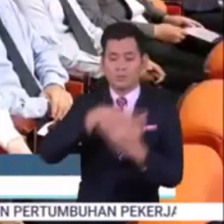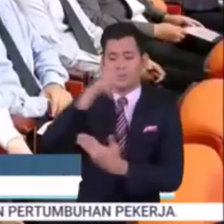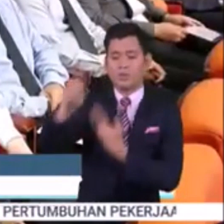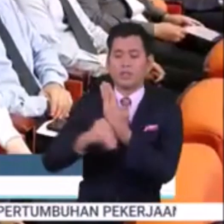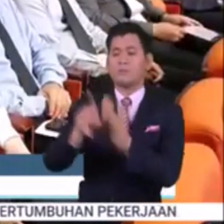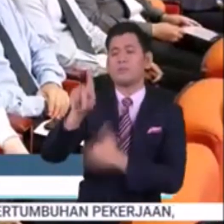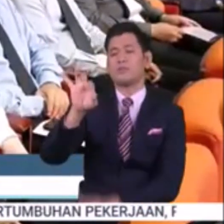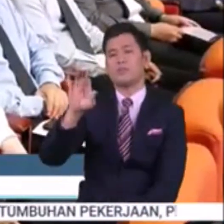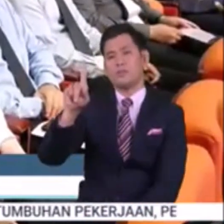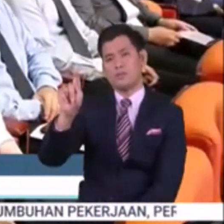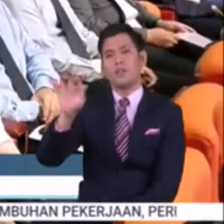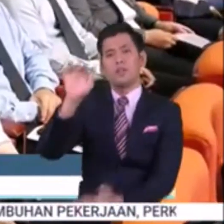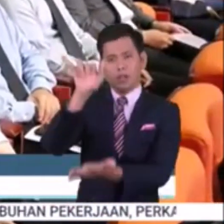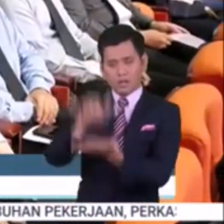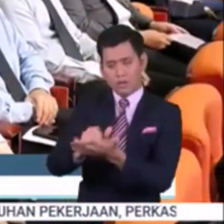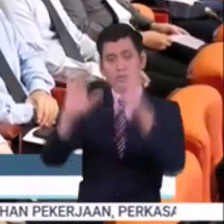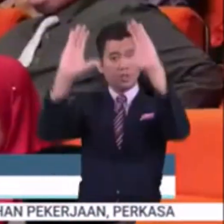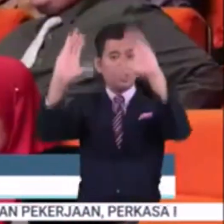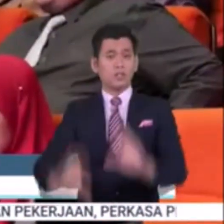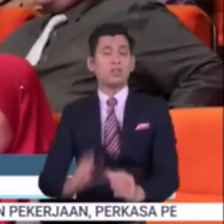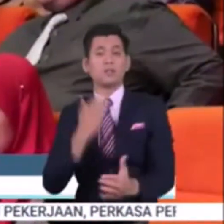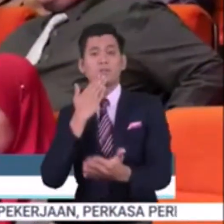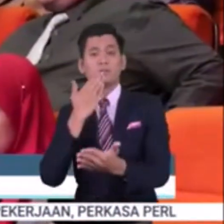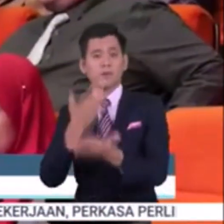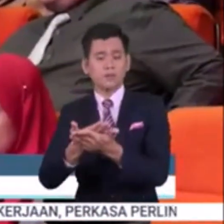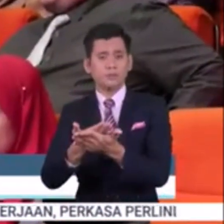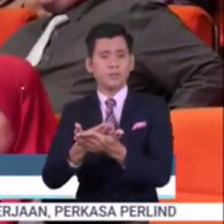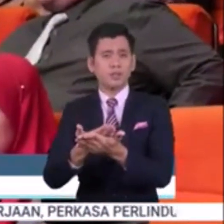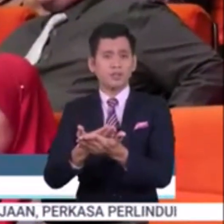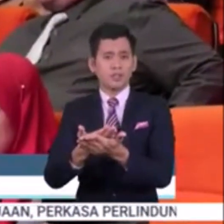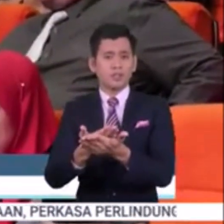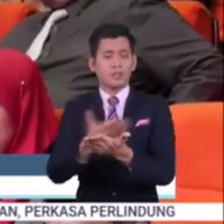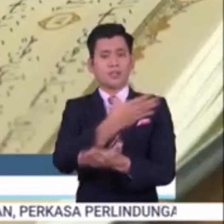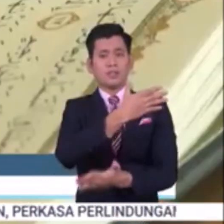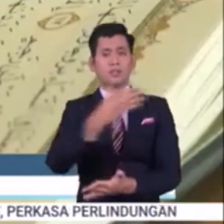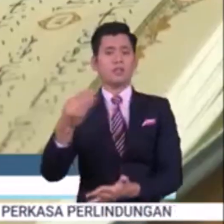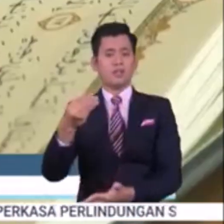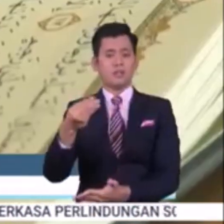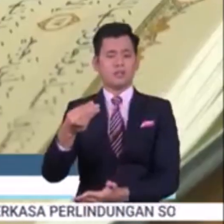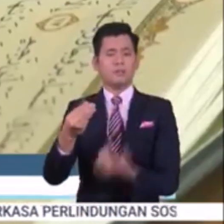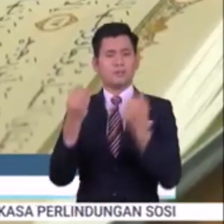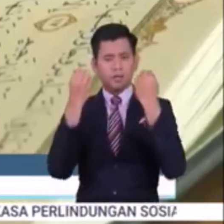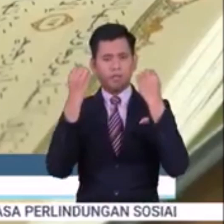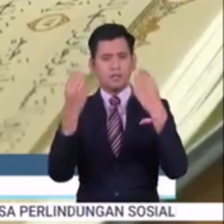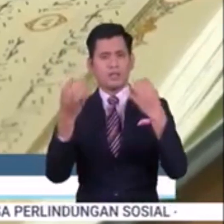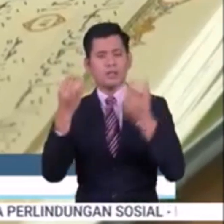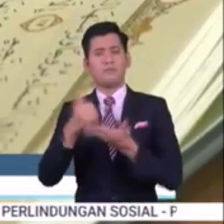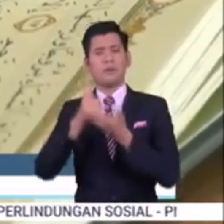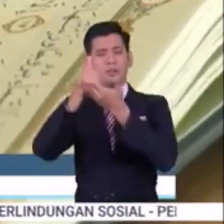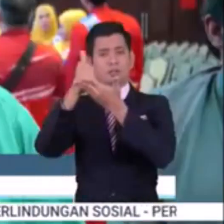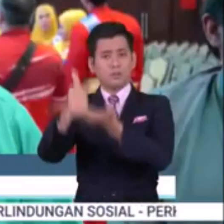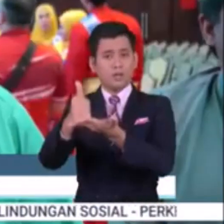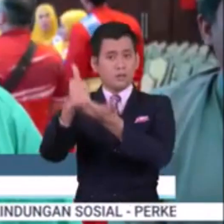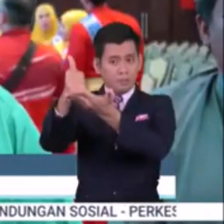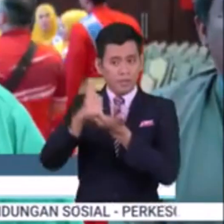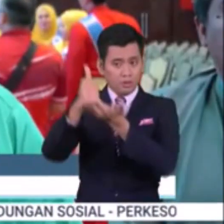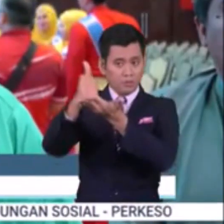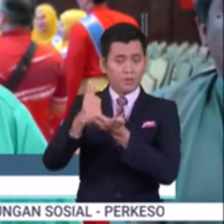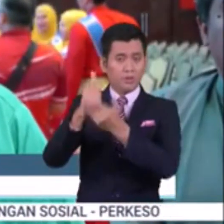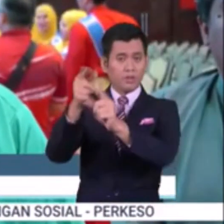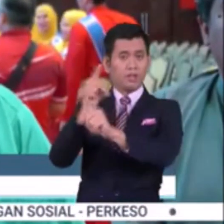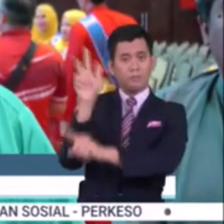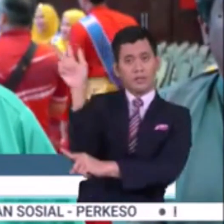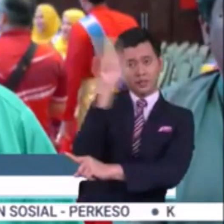langkah yang terbaik. Dan apa yang kita faham sebelum ni, SPM adalah wajib untuk anak kita, yang itu juga kami titik beratkan. Bila